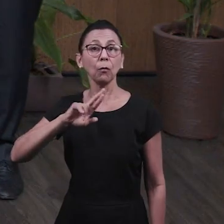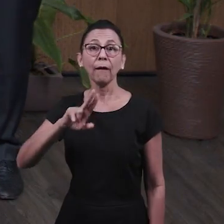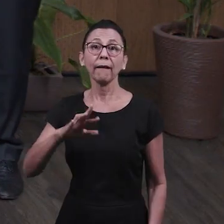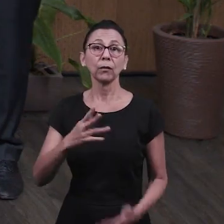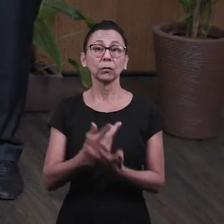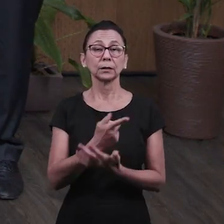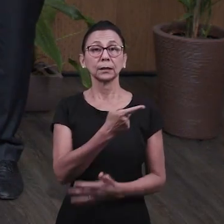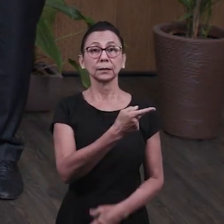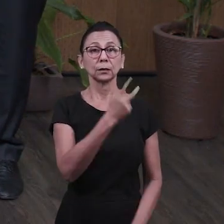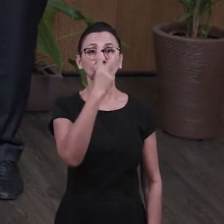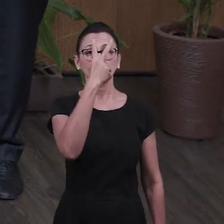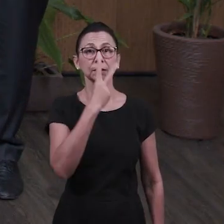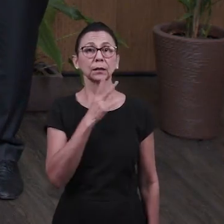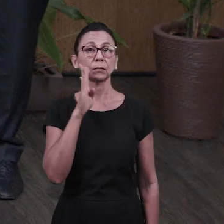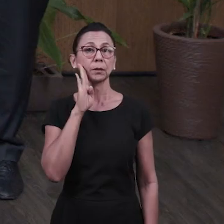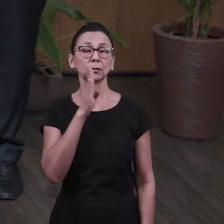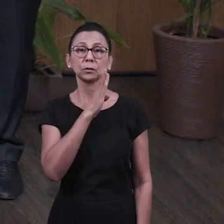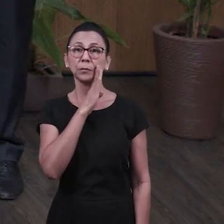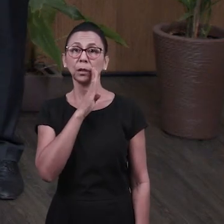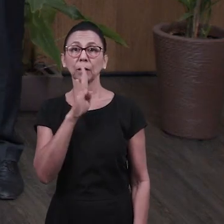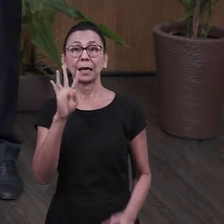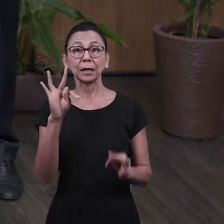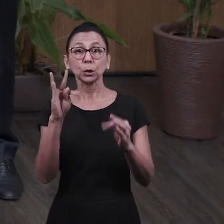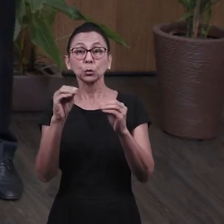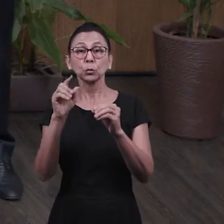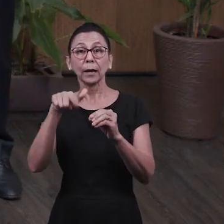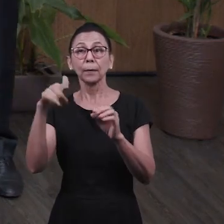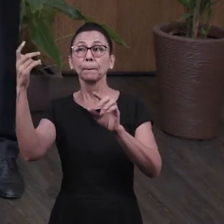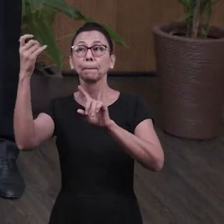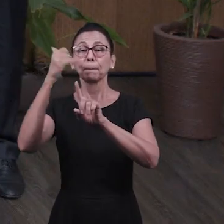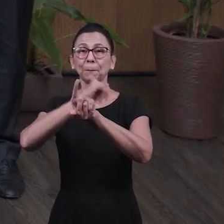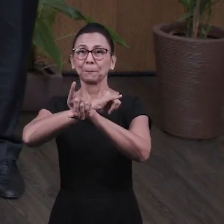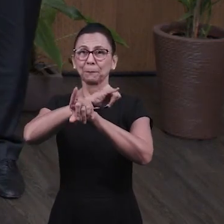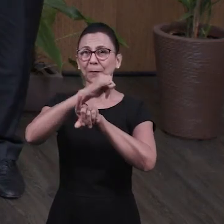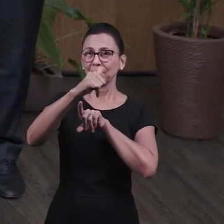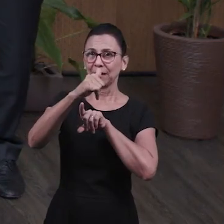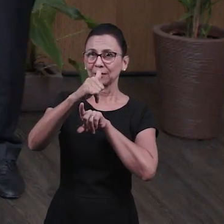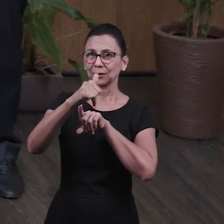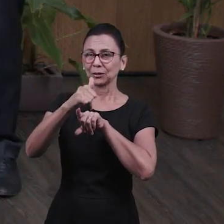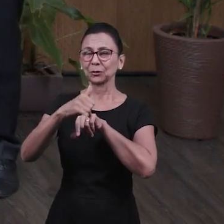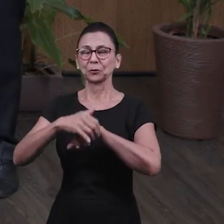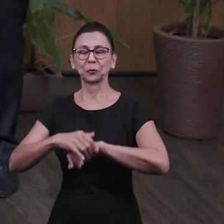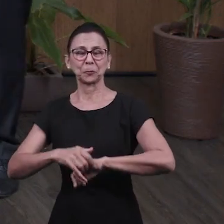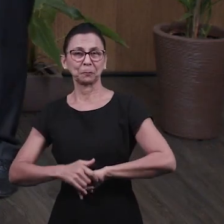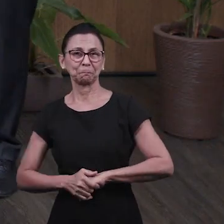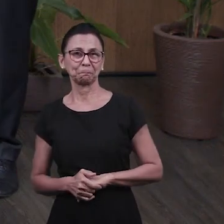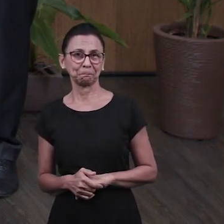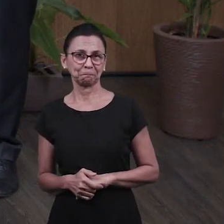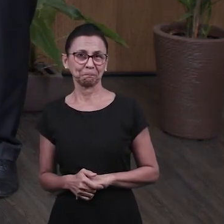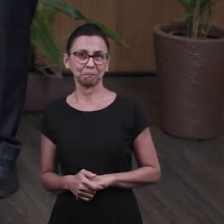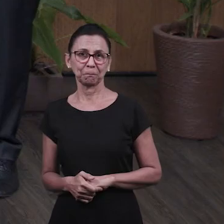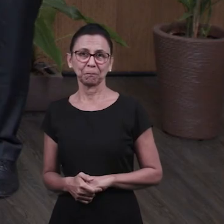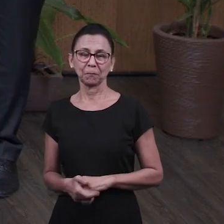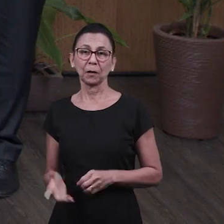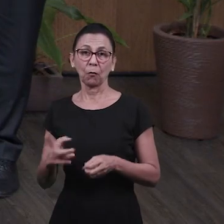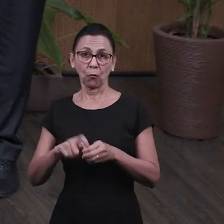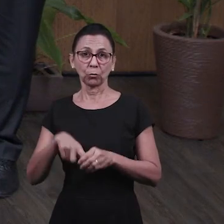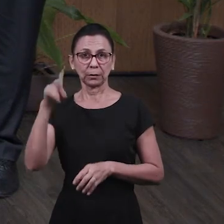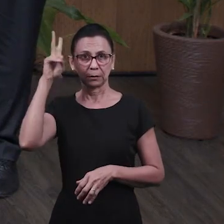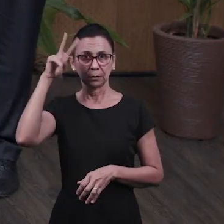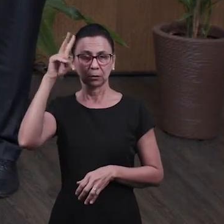une coïncidence, mais ce n'est pas une coïncidence. De ce qui s'est passé avec Bartimée, l'aveugle, tout prophétique. C'est si vrai